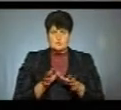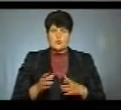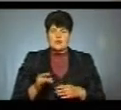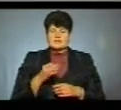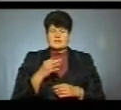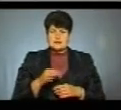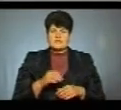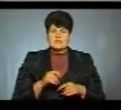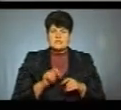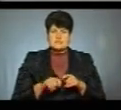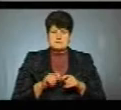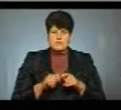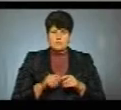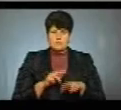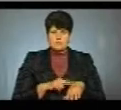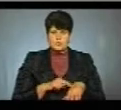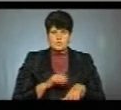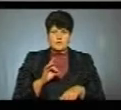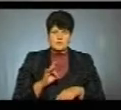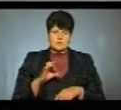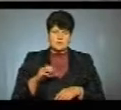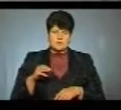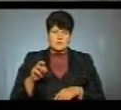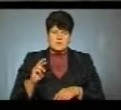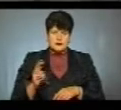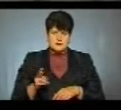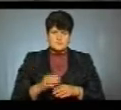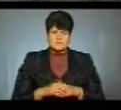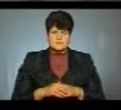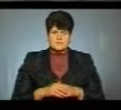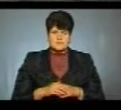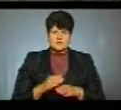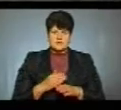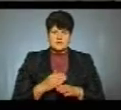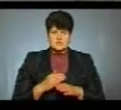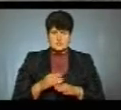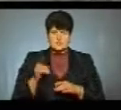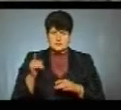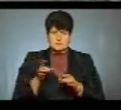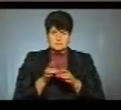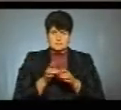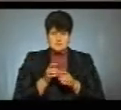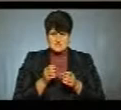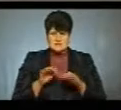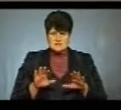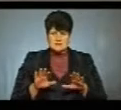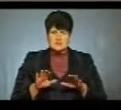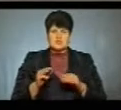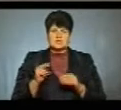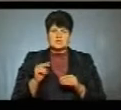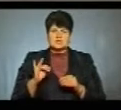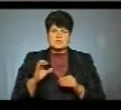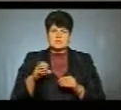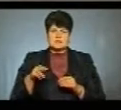повідомив інспектор патрульної поліції Роман Ступяк. Частелові, мені здається, там будуть зривати, там всі снаряди зривають. Завтра